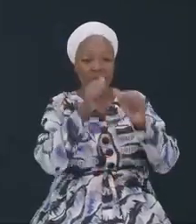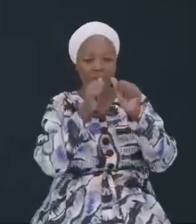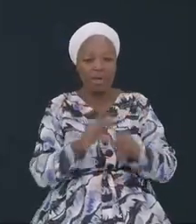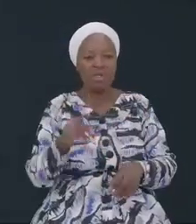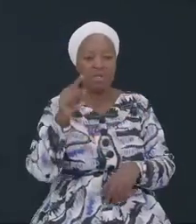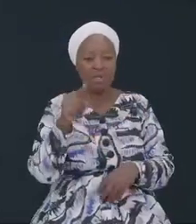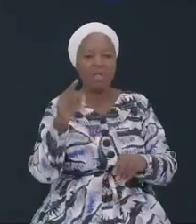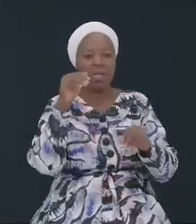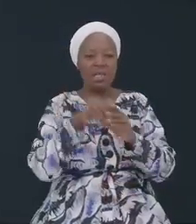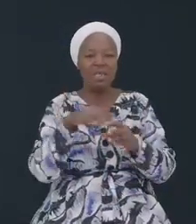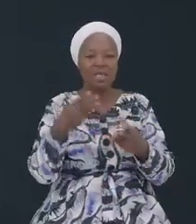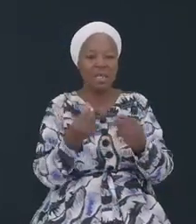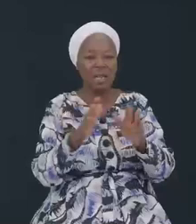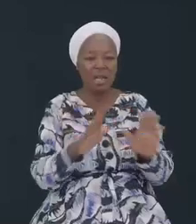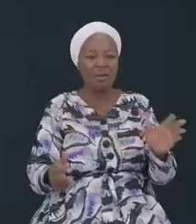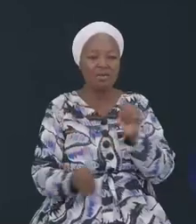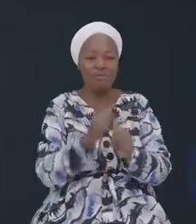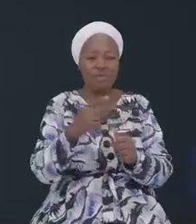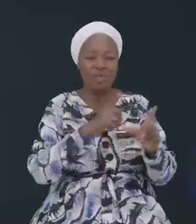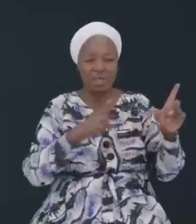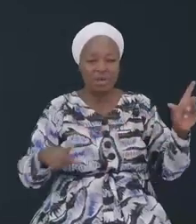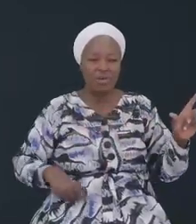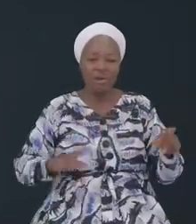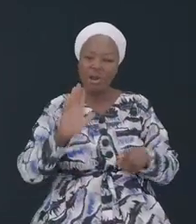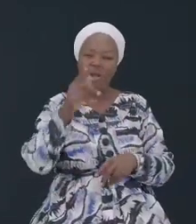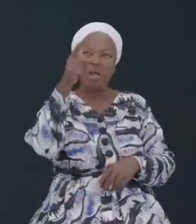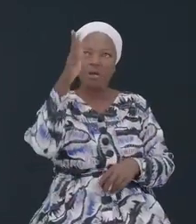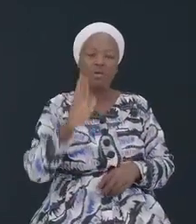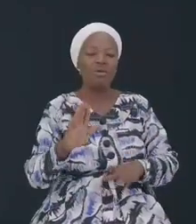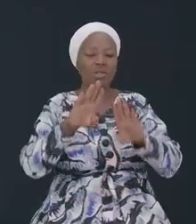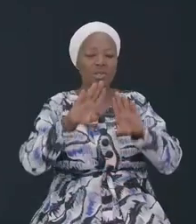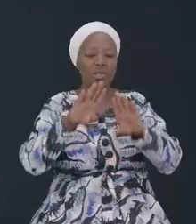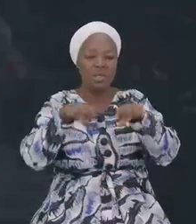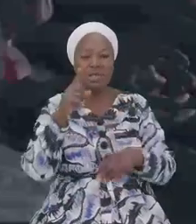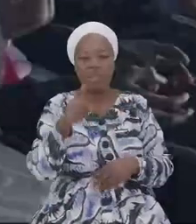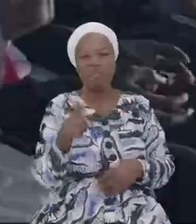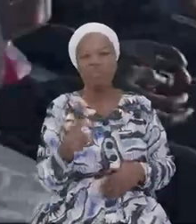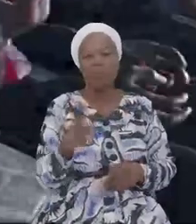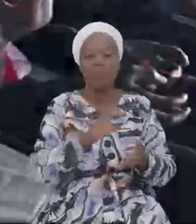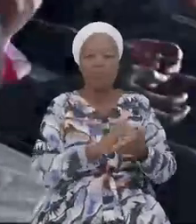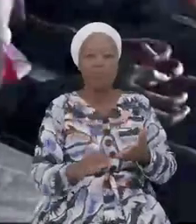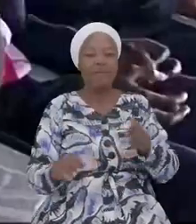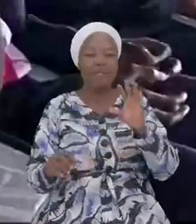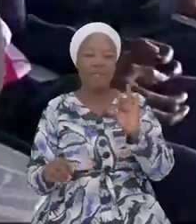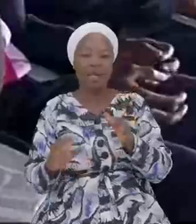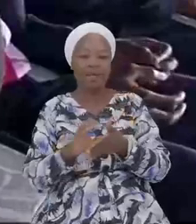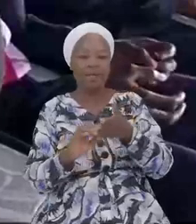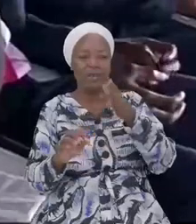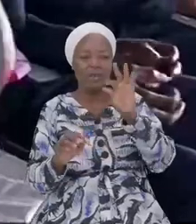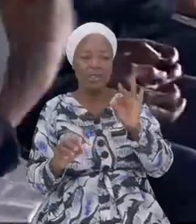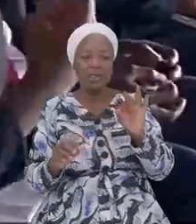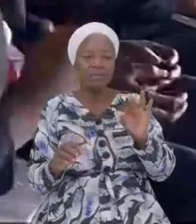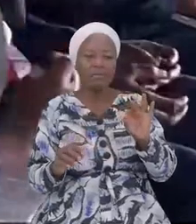que l'Éternel ton Dieu te donne. Verset 9. Dans le verset 9,